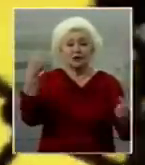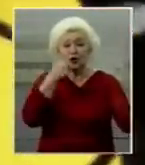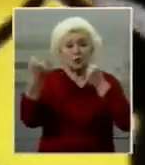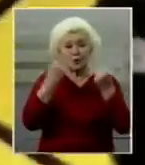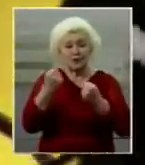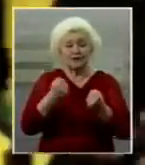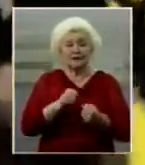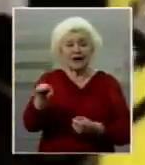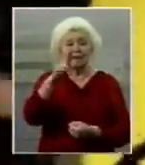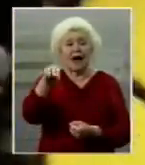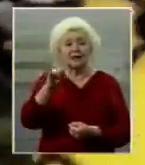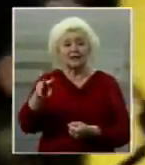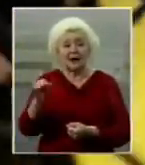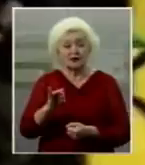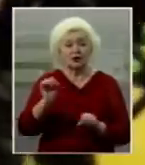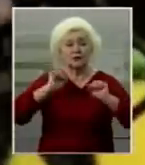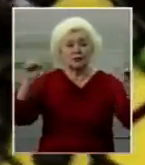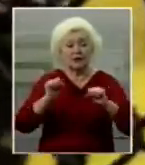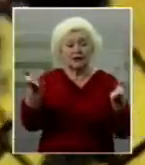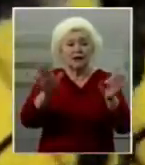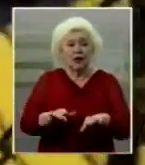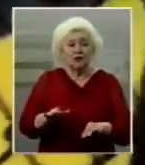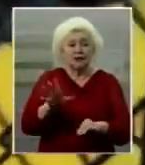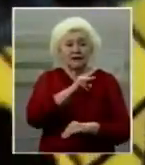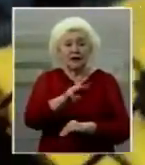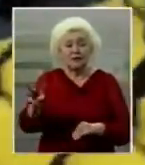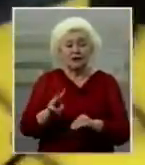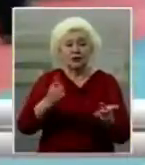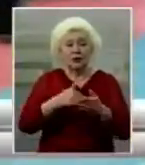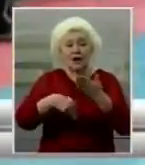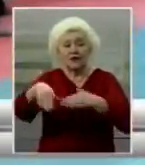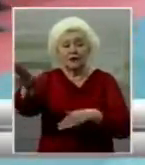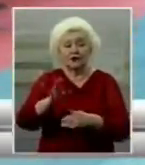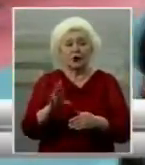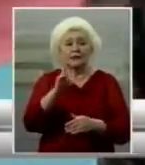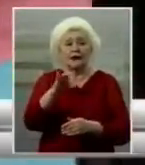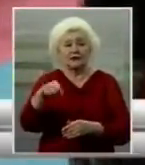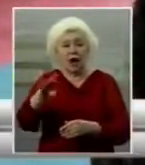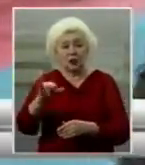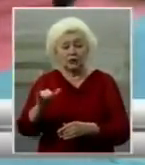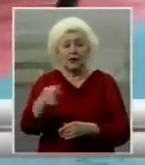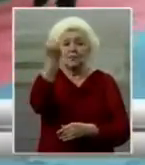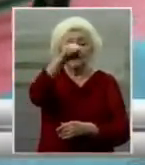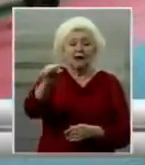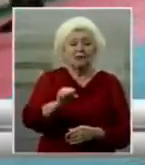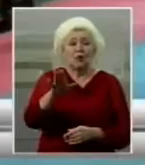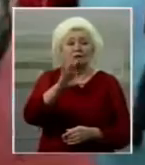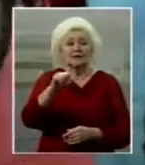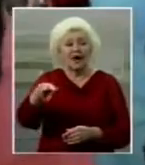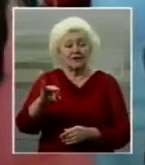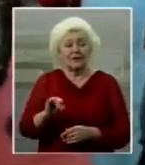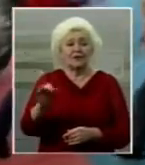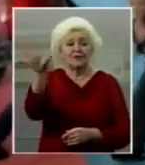з дагестанським спортсменом. На останніх хвилинах раунду відправив суперника у нокдаун. Переміг Владислав і в версії